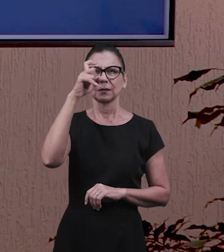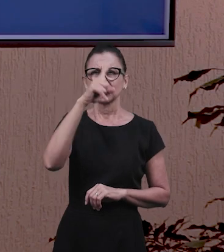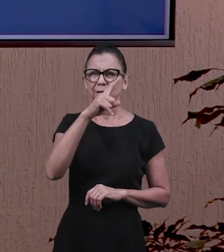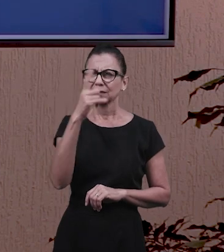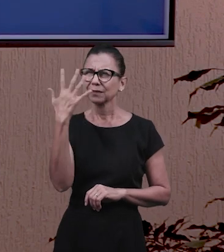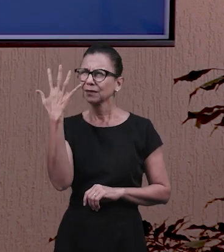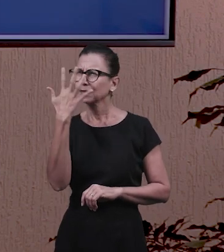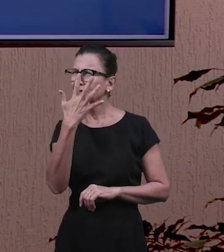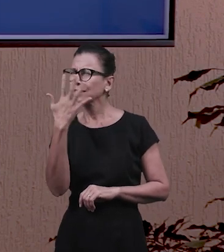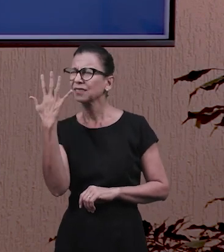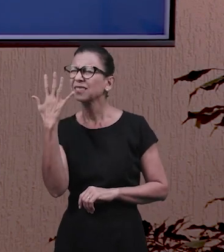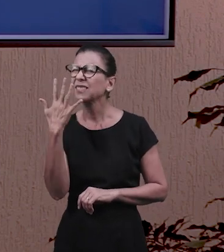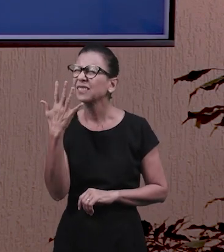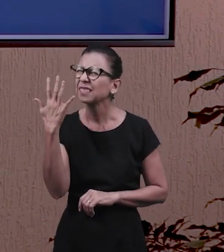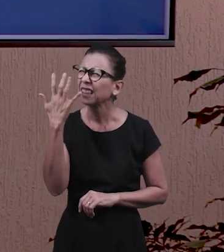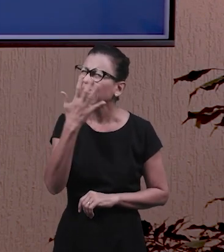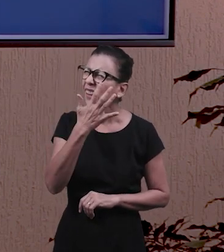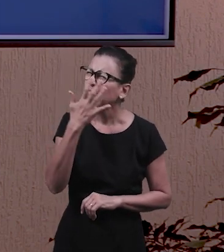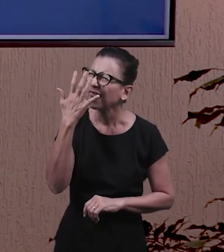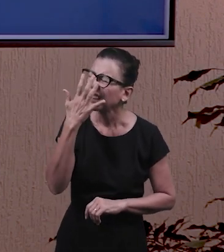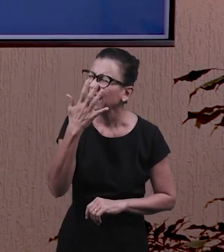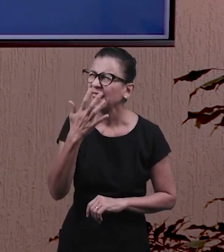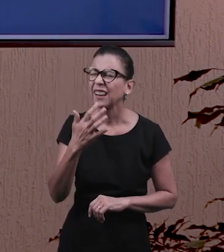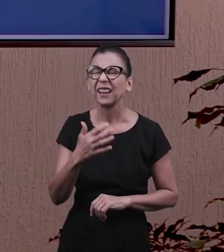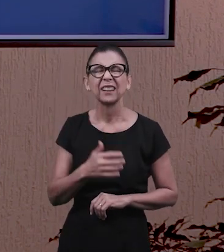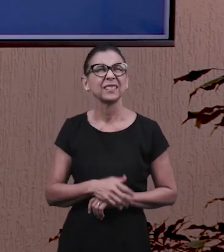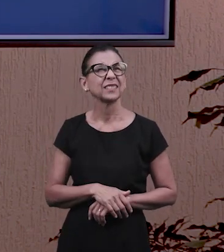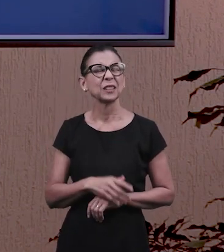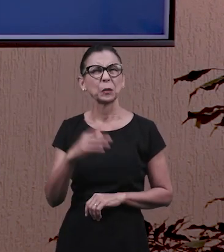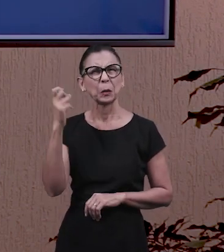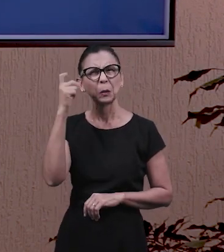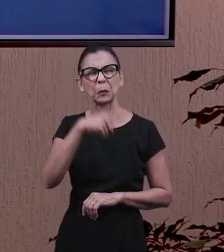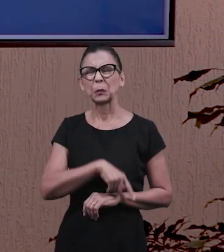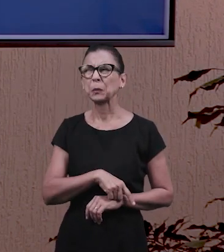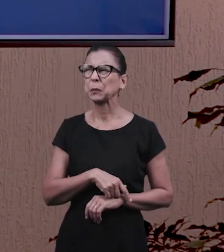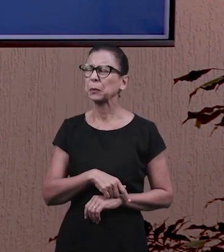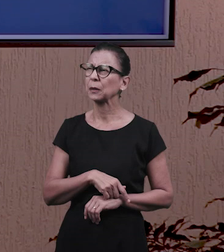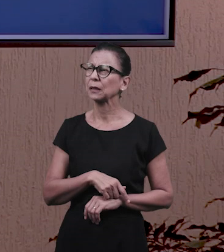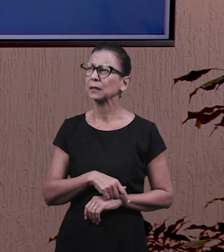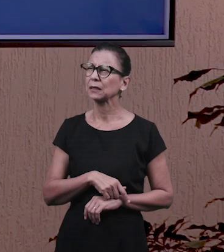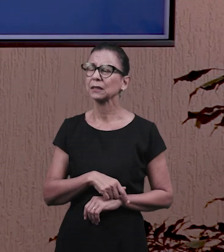le degré de difficulté, de stress visuel que j'ai pour lire celui-là.